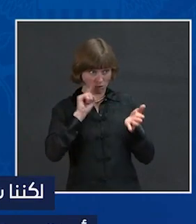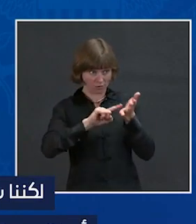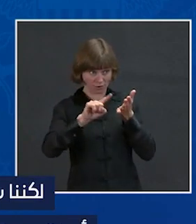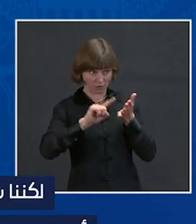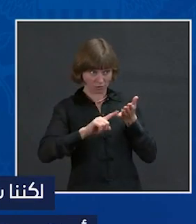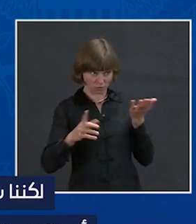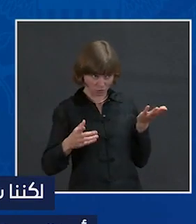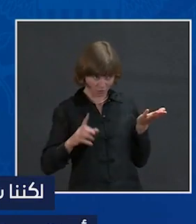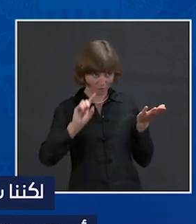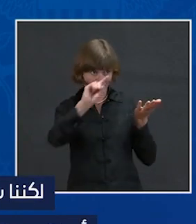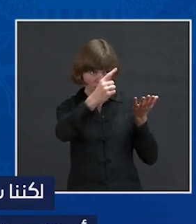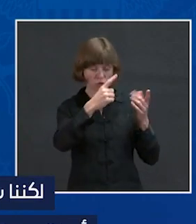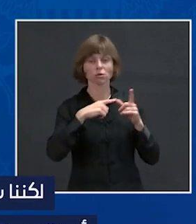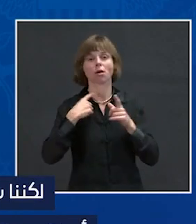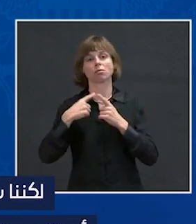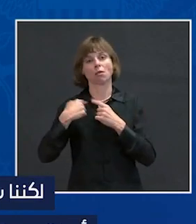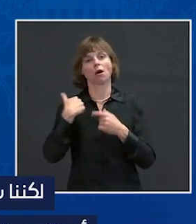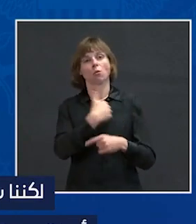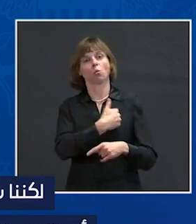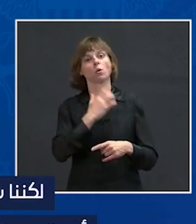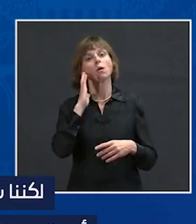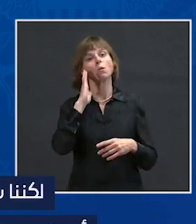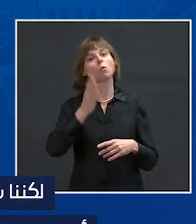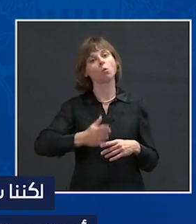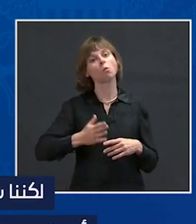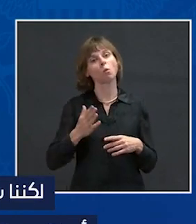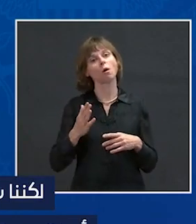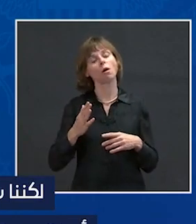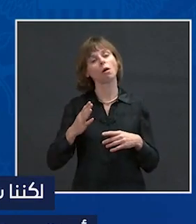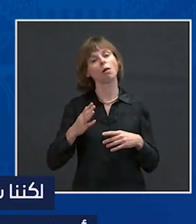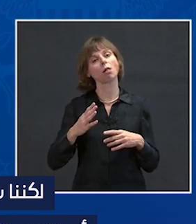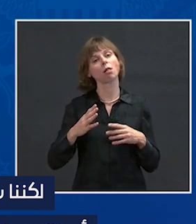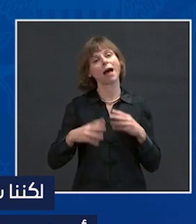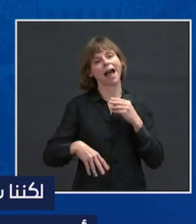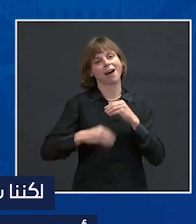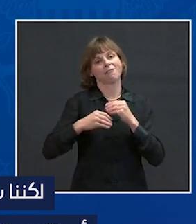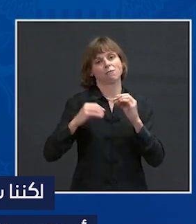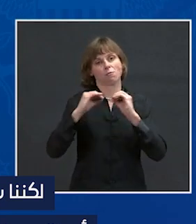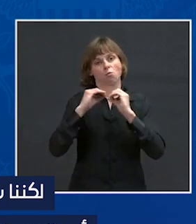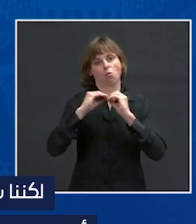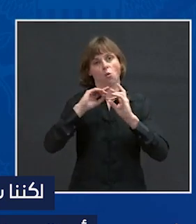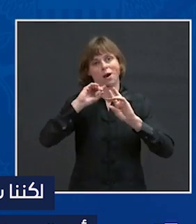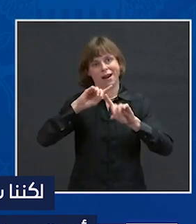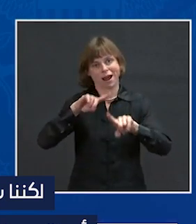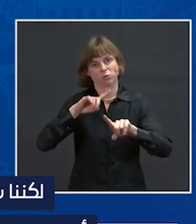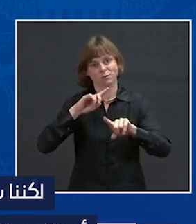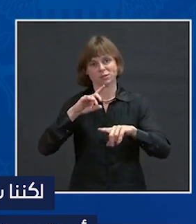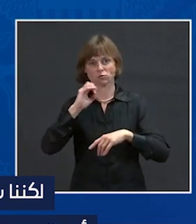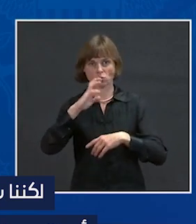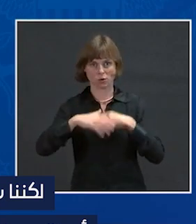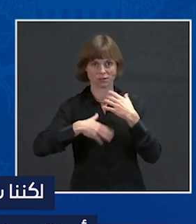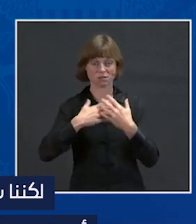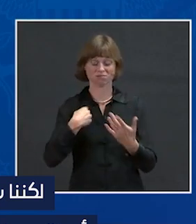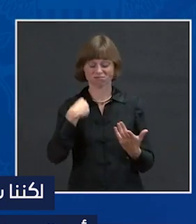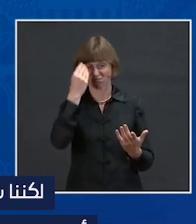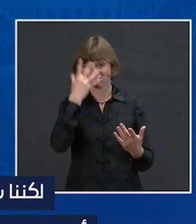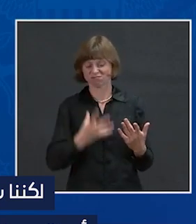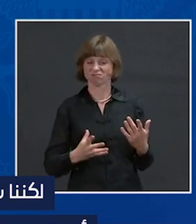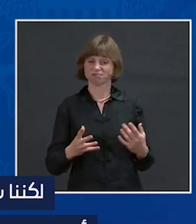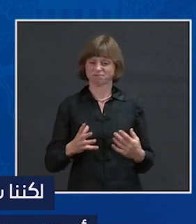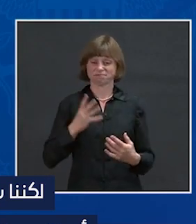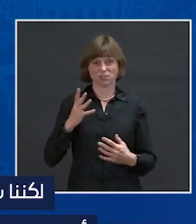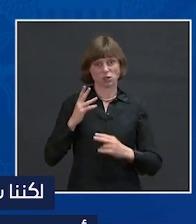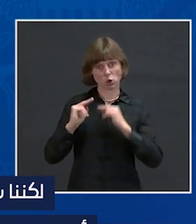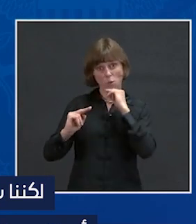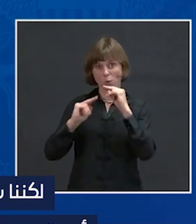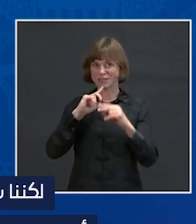لكننا سننتظر إلى أن يتم تحديد الجهة المسؤولة عن الهجوم قبل أن نقوم باتخاذ خطوات إضافية أو